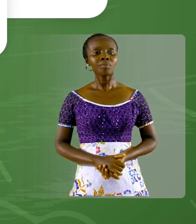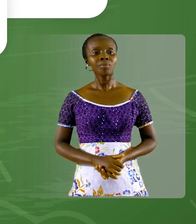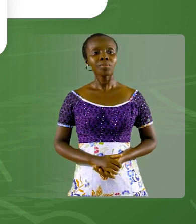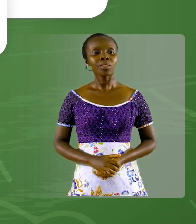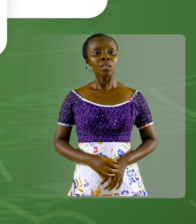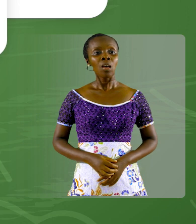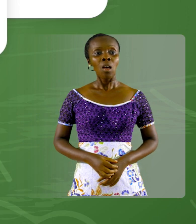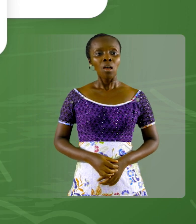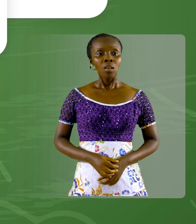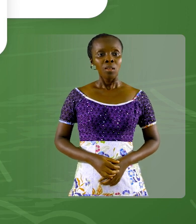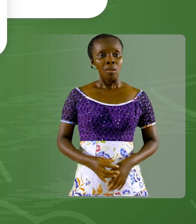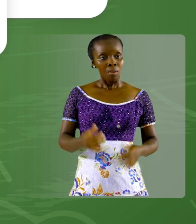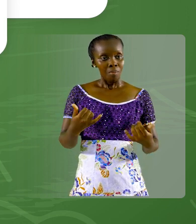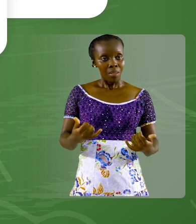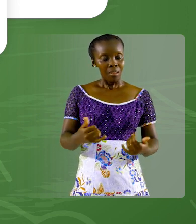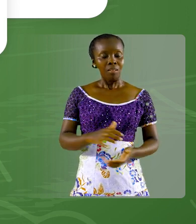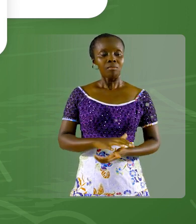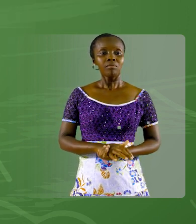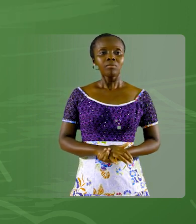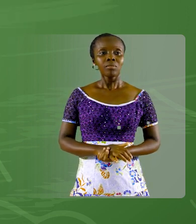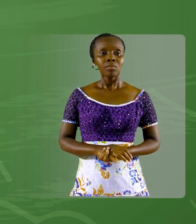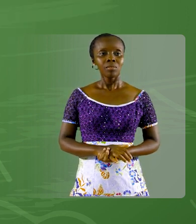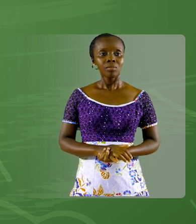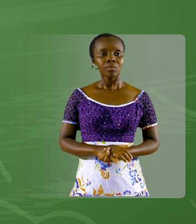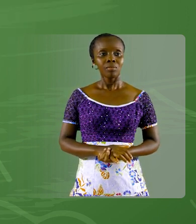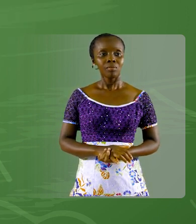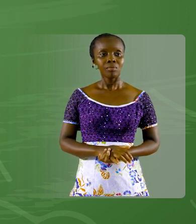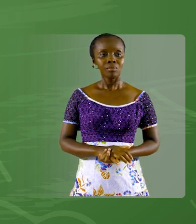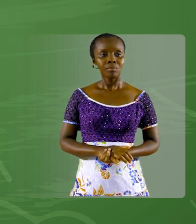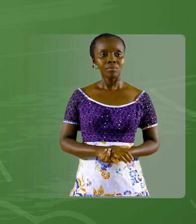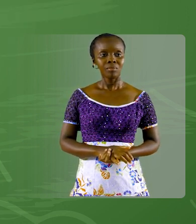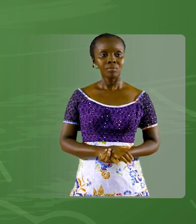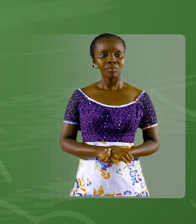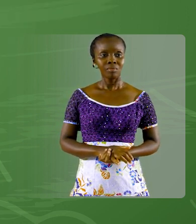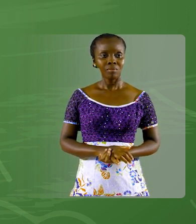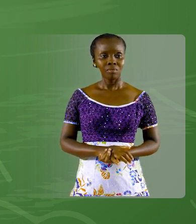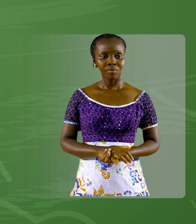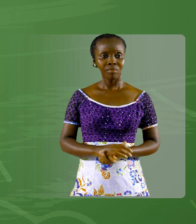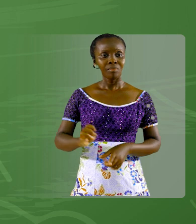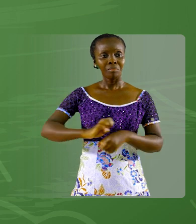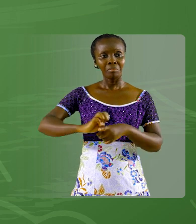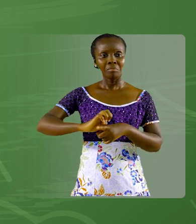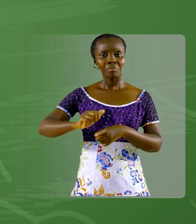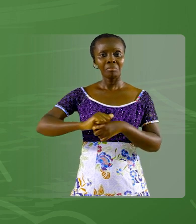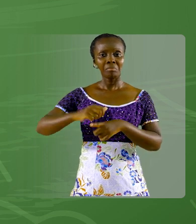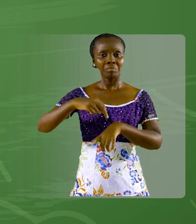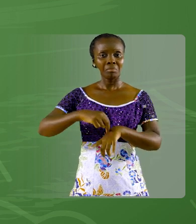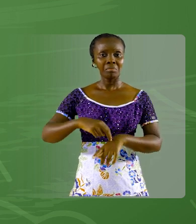Cela nous permet de passer tout de suite à notre exercice d'application.